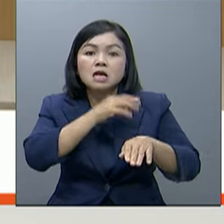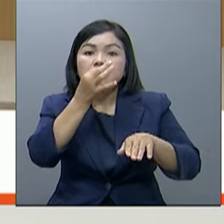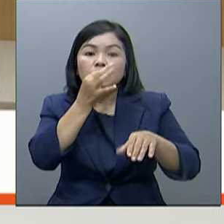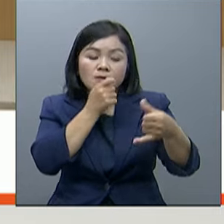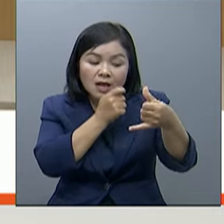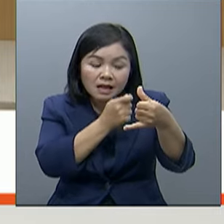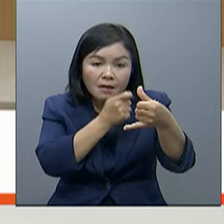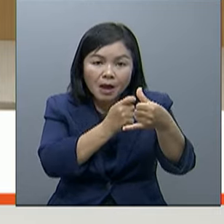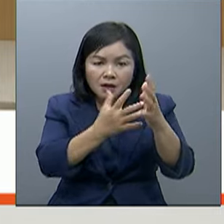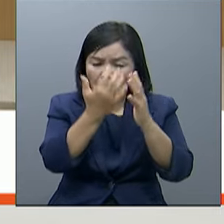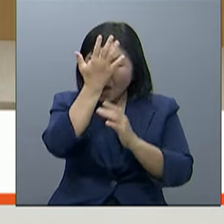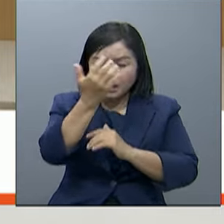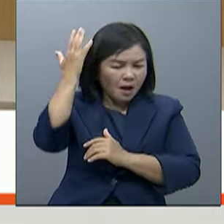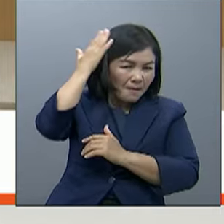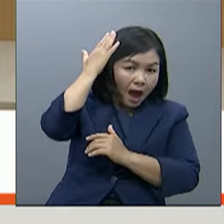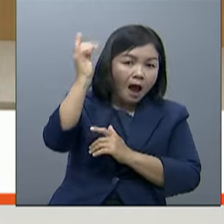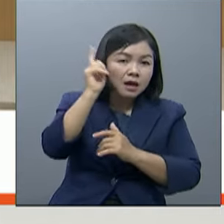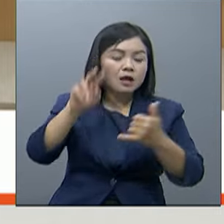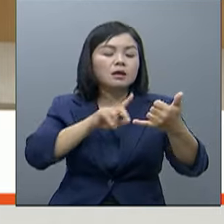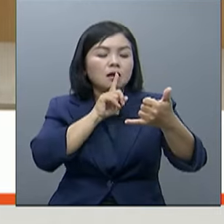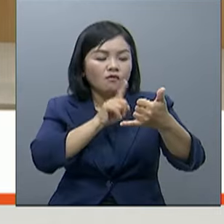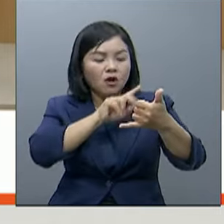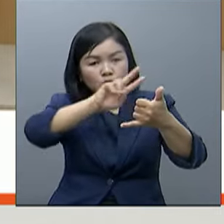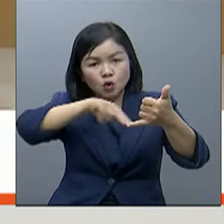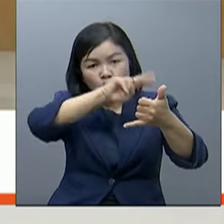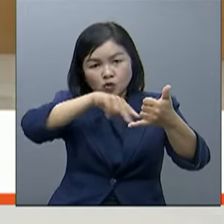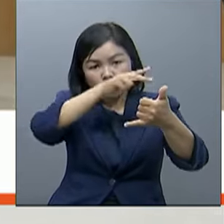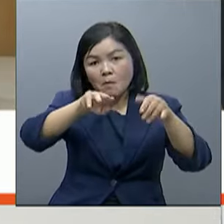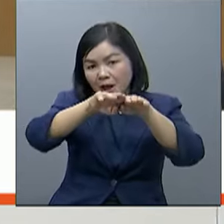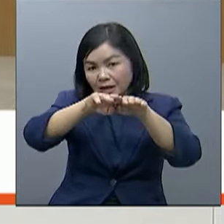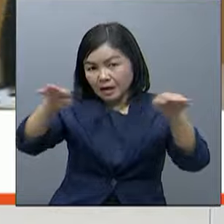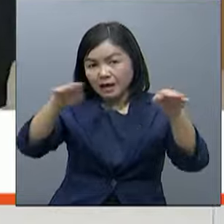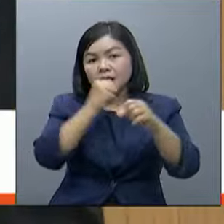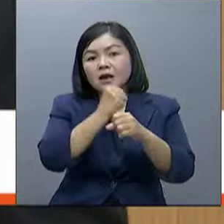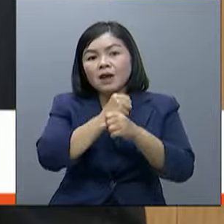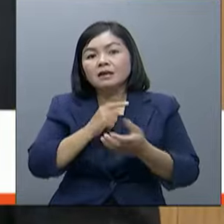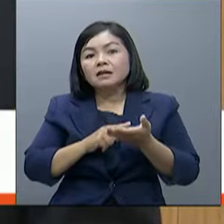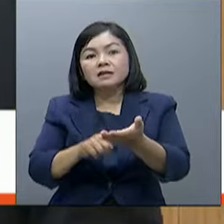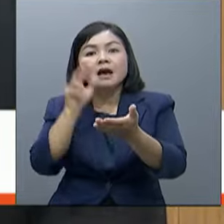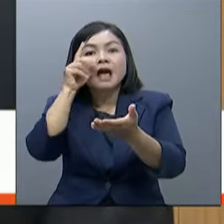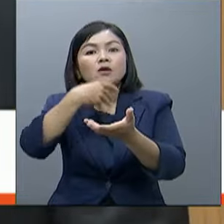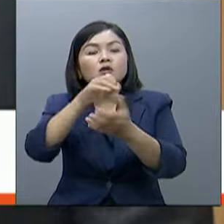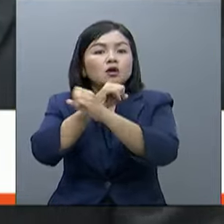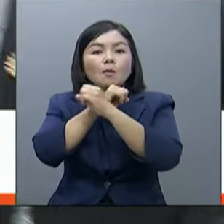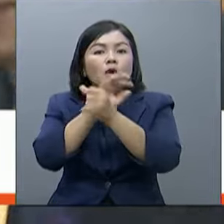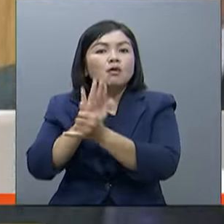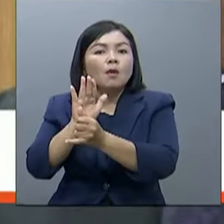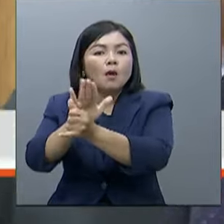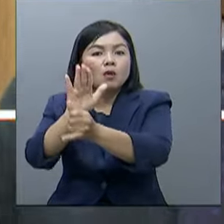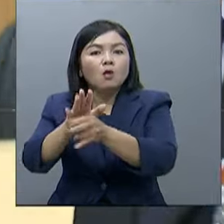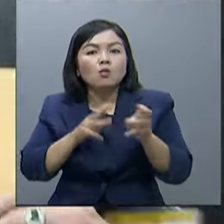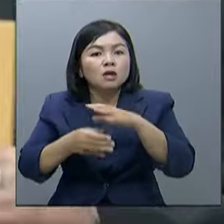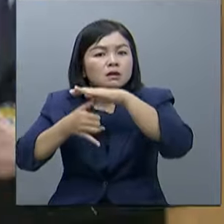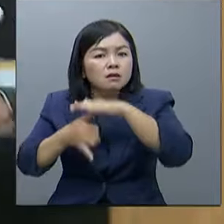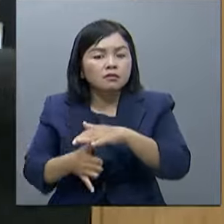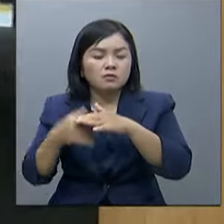ค่ะจึงยื่นเรื่องสอบจริยธรรมพลเอกประวิตรวงษ์สุวรรณเพื่อให้เป็นบรรทัดฐานในการทำงานสื่อมวลชนให้ได้รับการคุ้มครองไม่ให้ถูกริดรอน